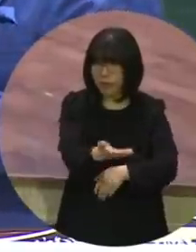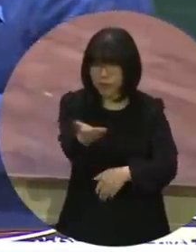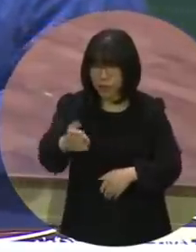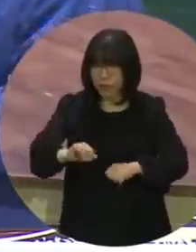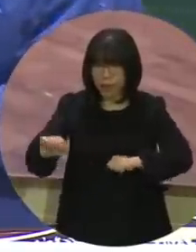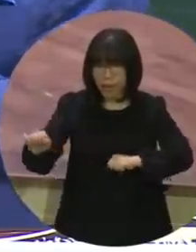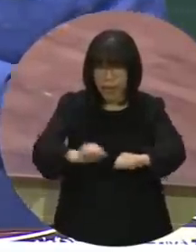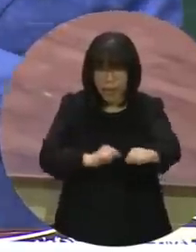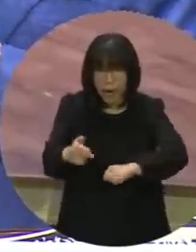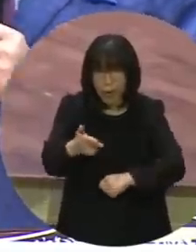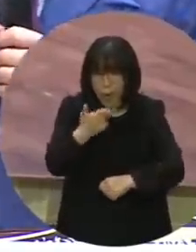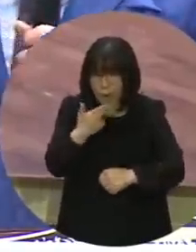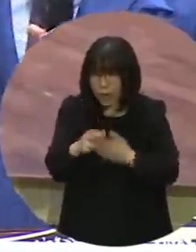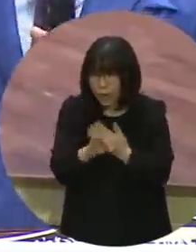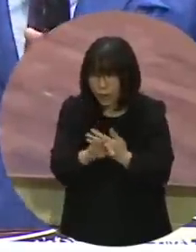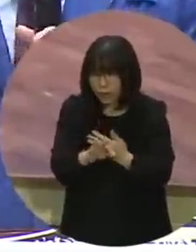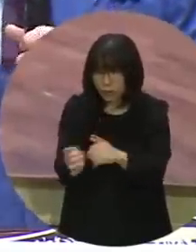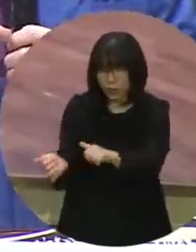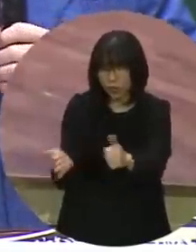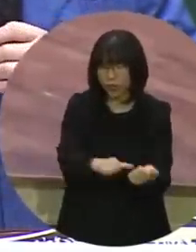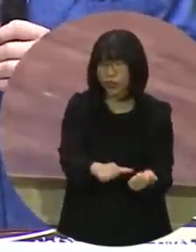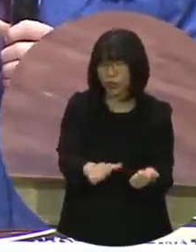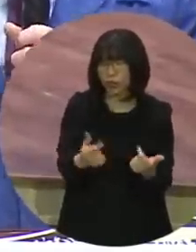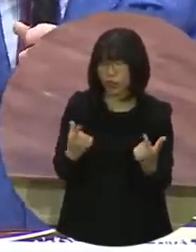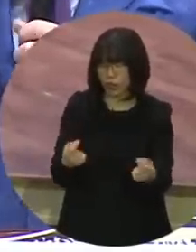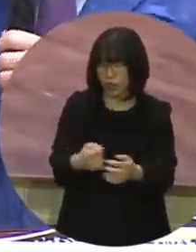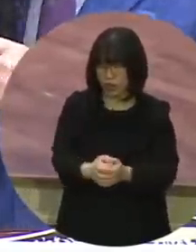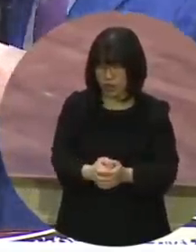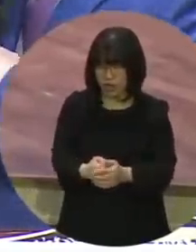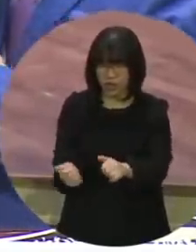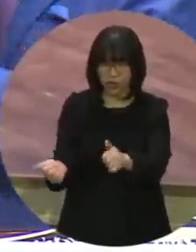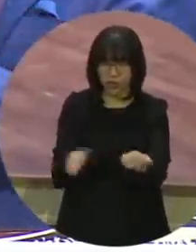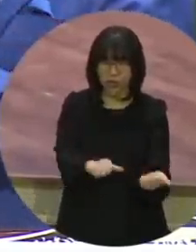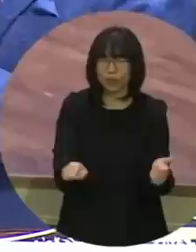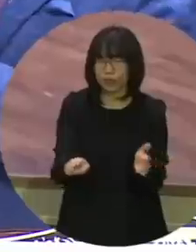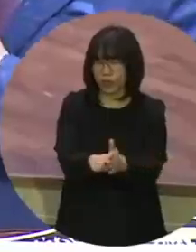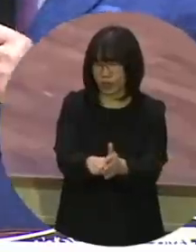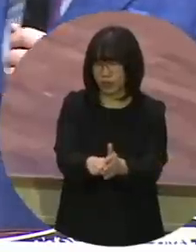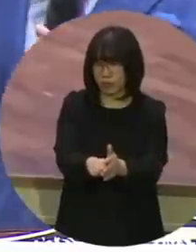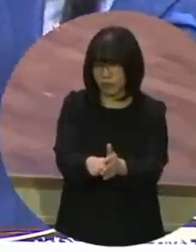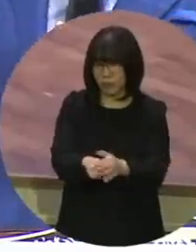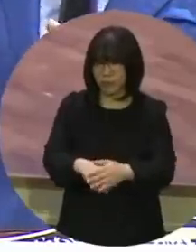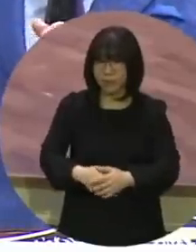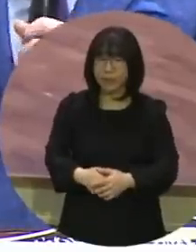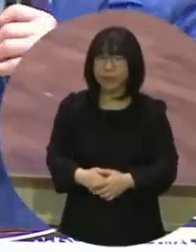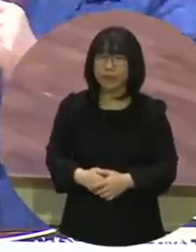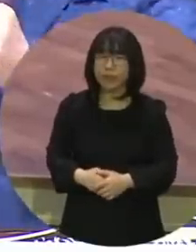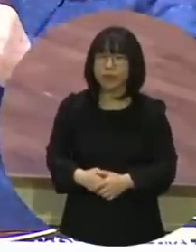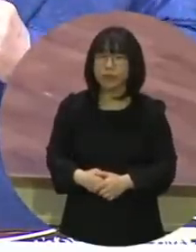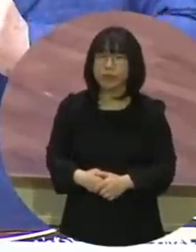믿음이라고요? 죽은 믿음이다. 경상도 말로 뒤진 믿음이다.